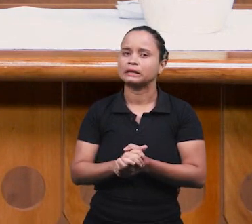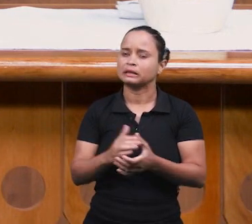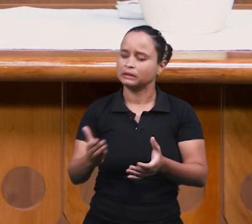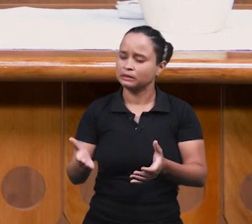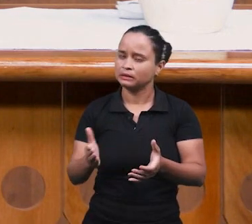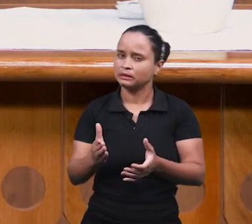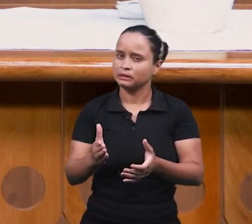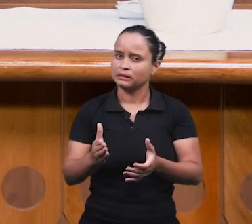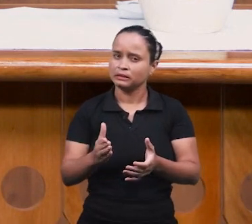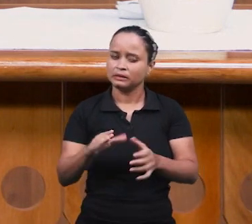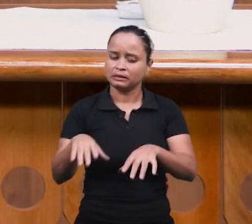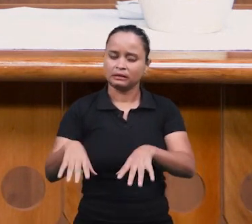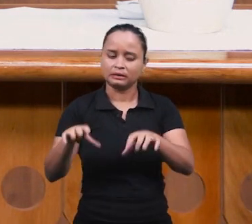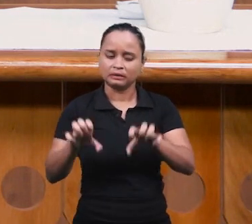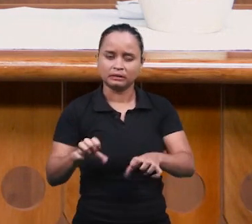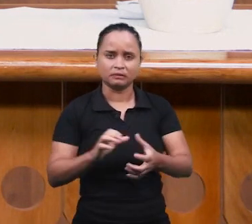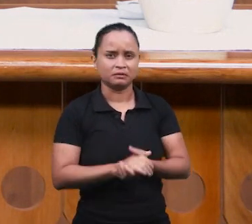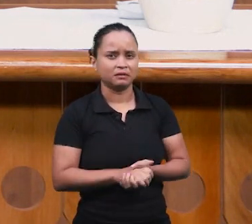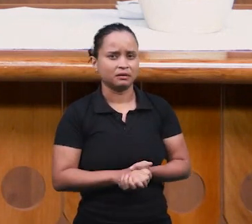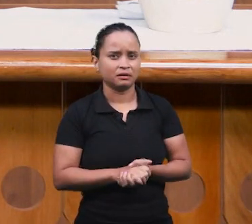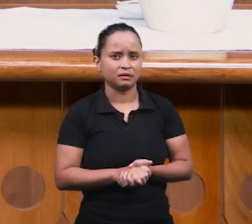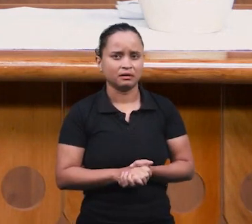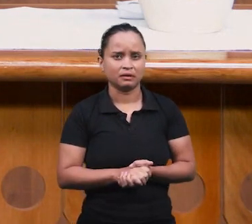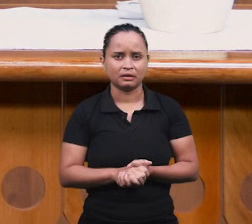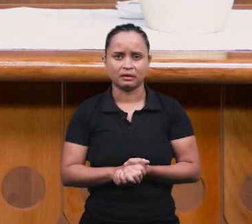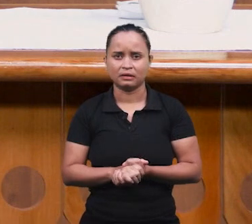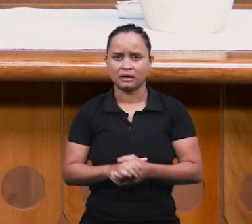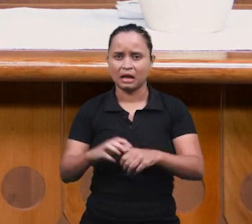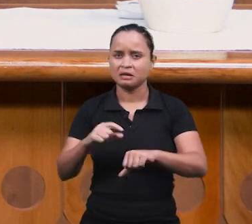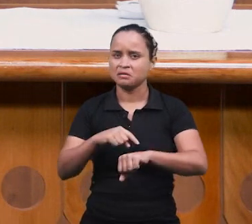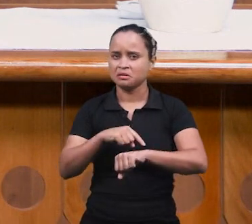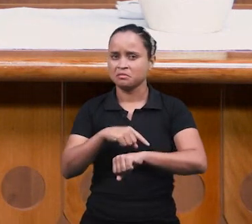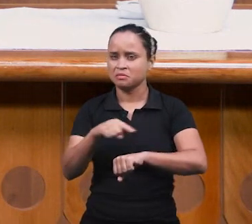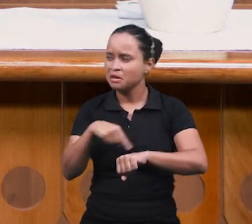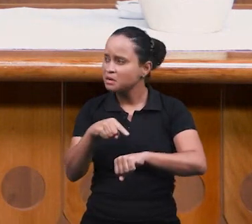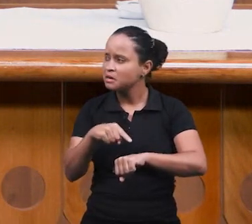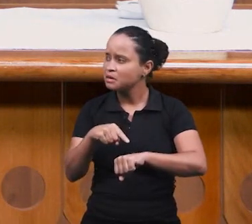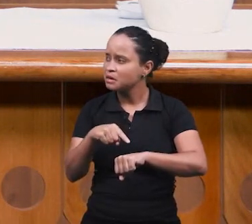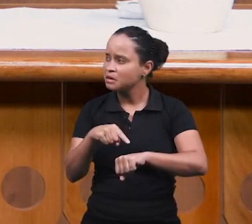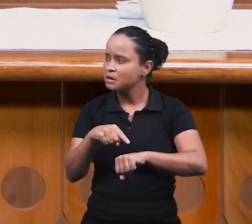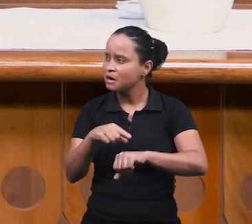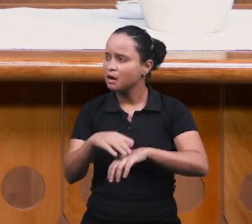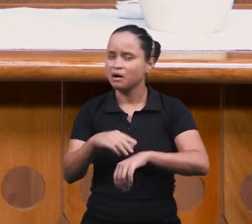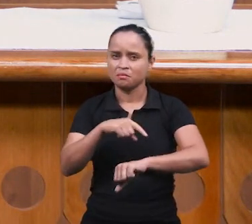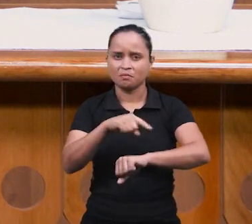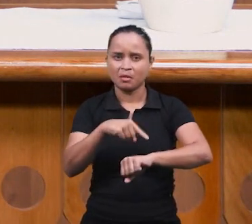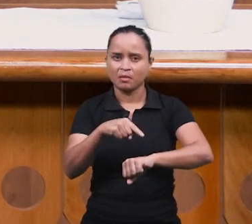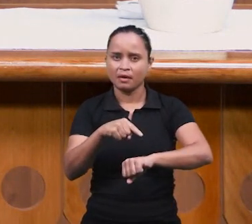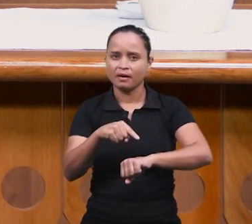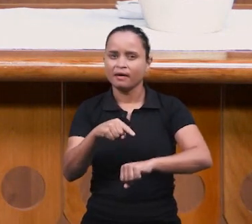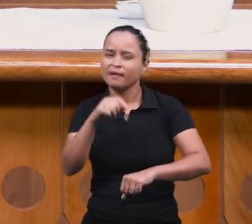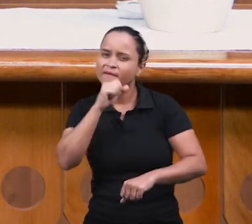Mais avancer dans la technologie, tout ce que l'homme il fait, c'est simple. Mais revenir,